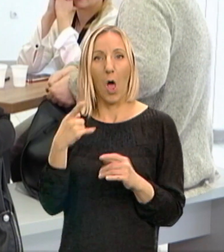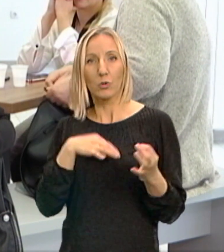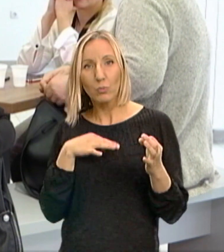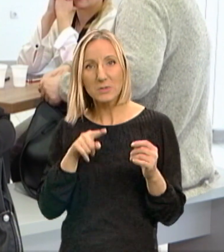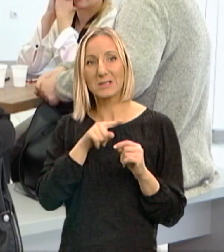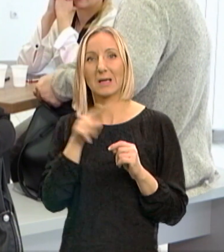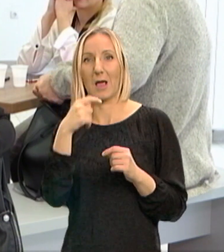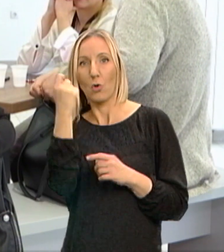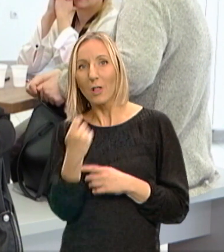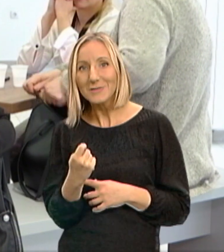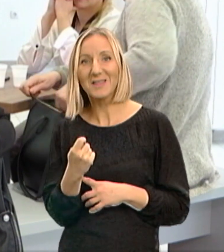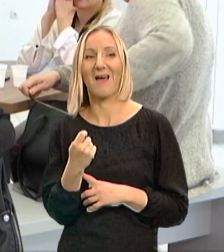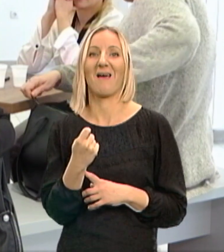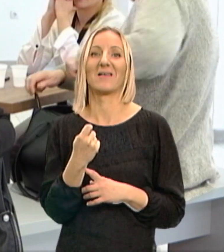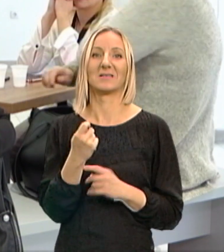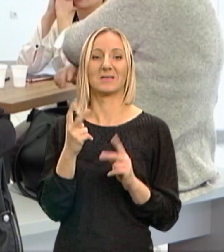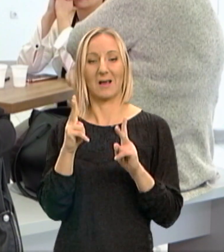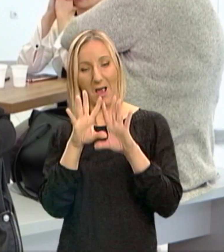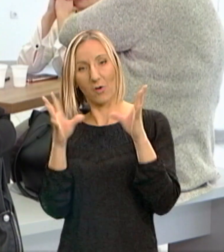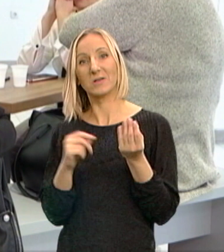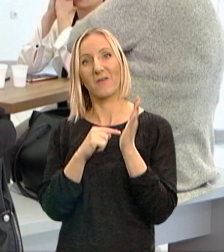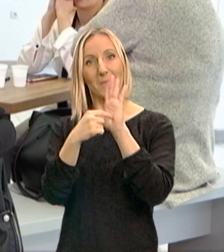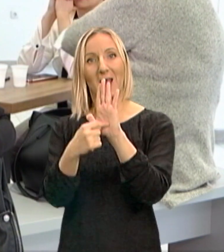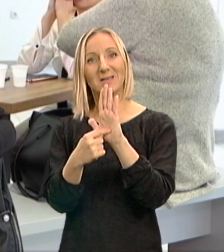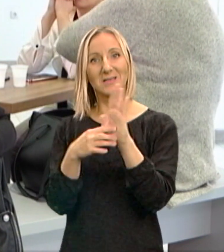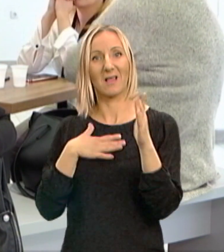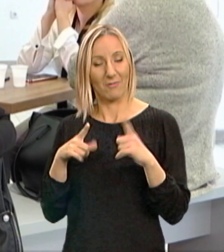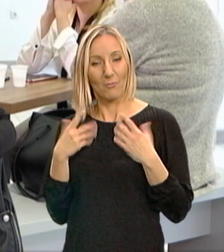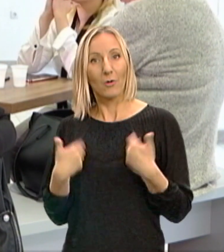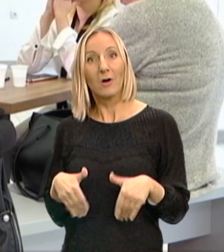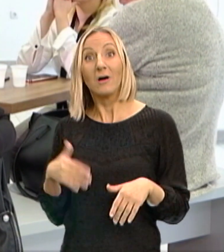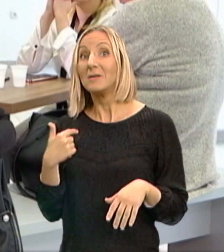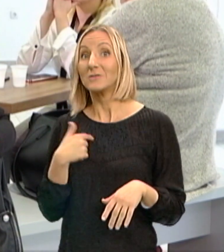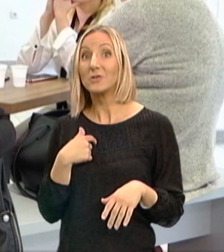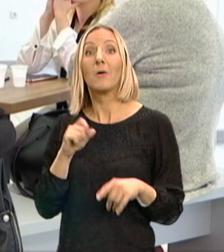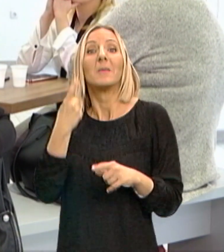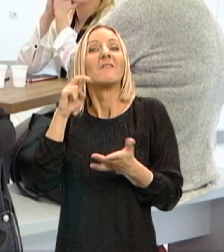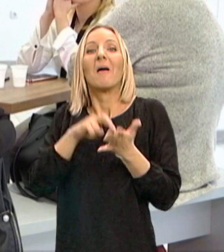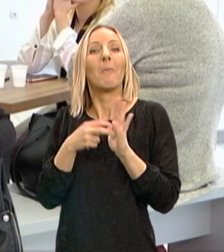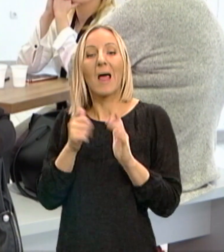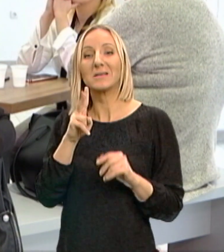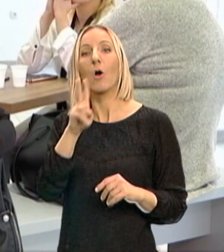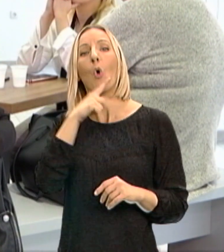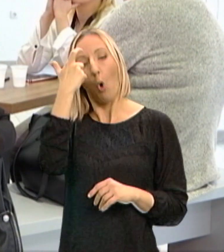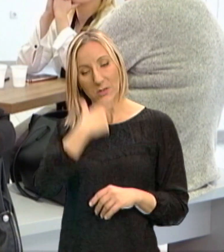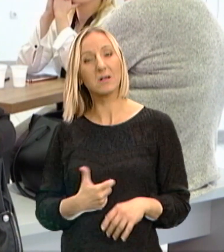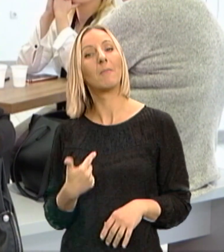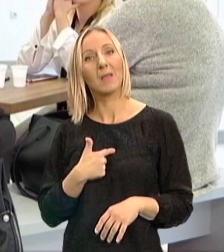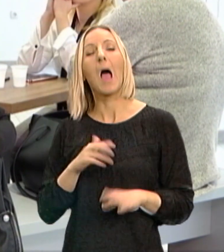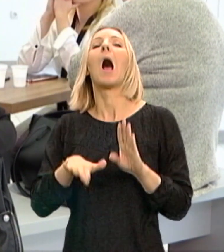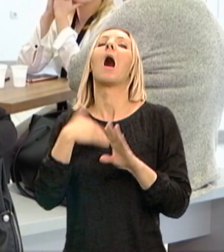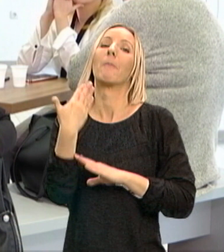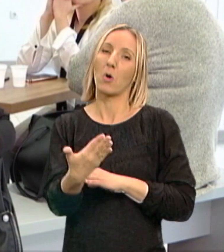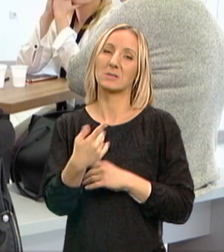znam, ilustracija i toga kako je to sve predstavljeno. Tako da je nekako prvi plan stavljeno to ko sam ja kao osoba, a tek